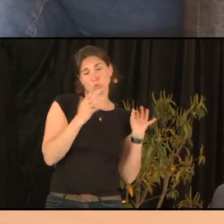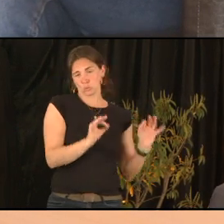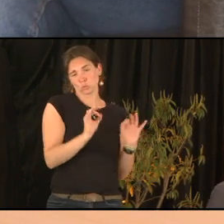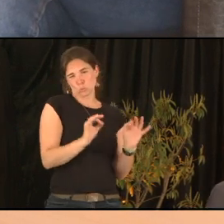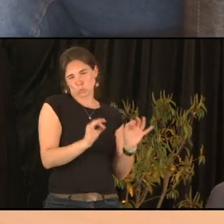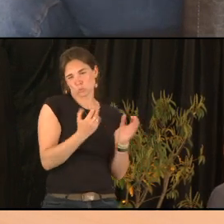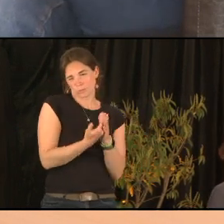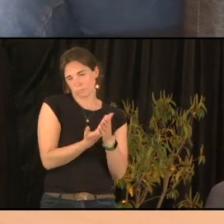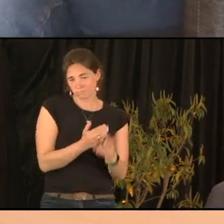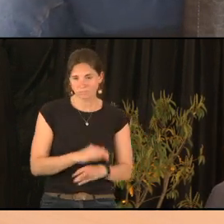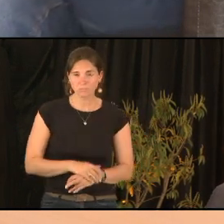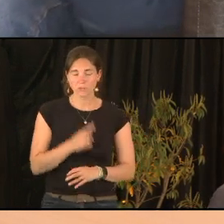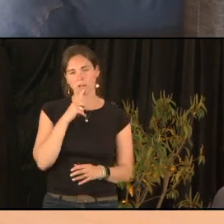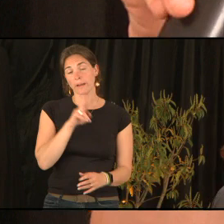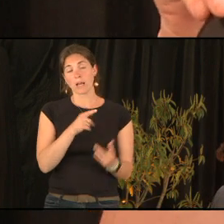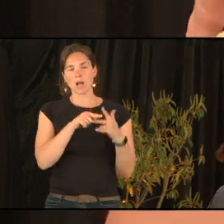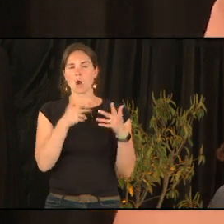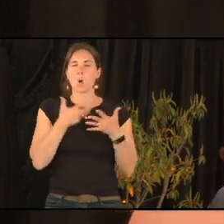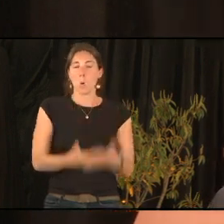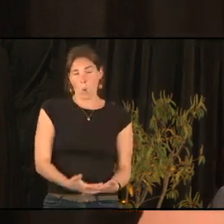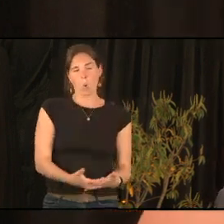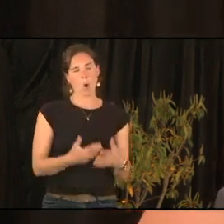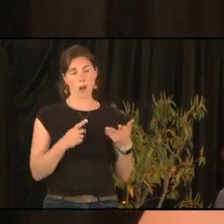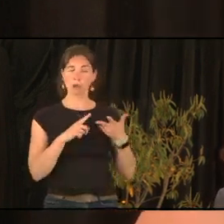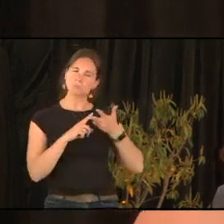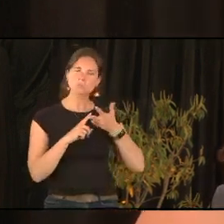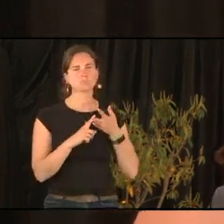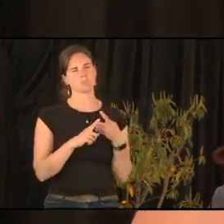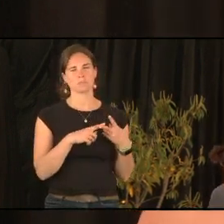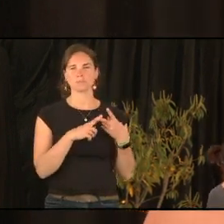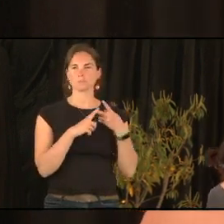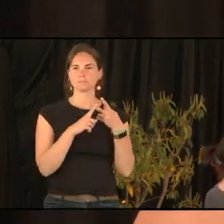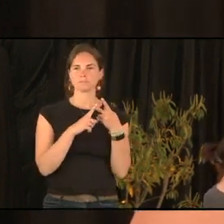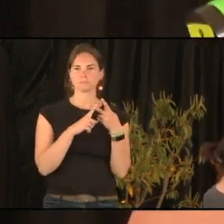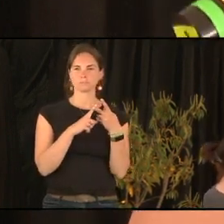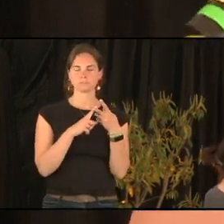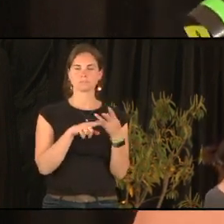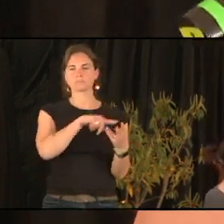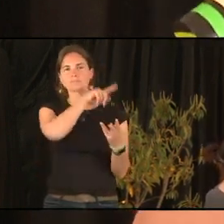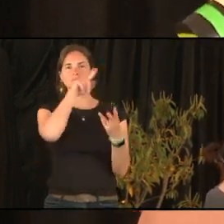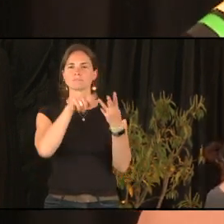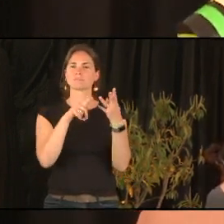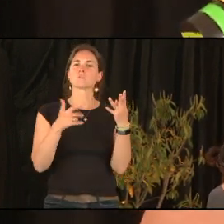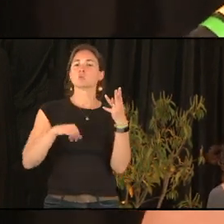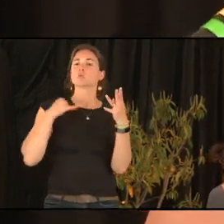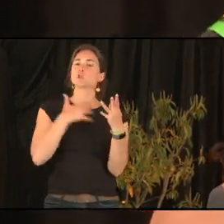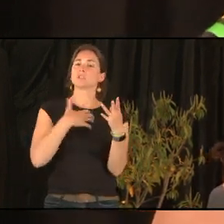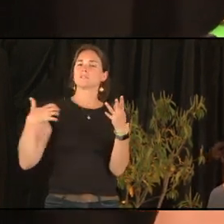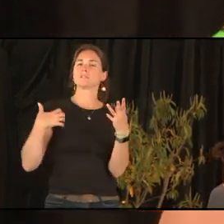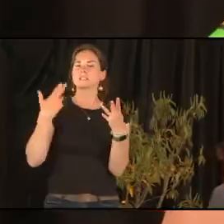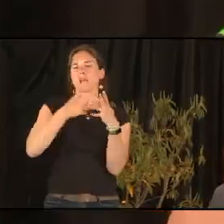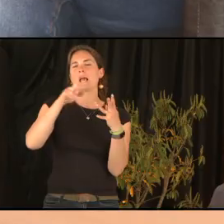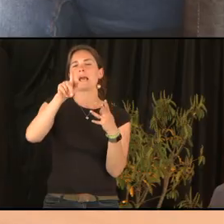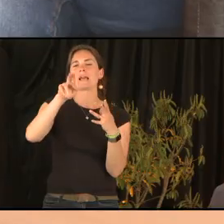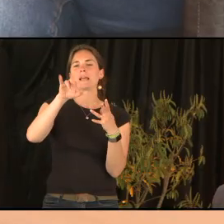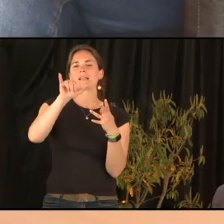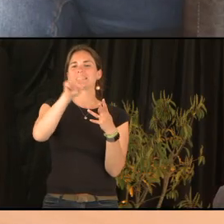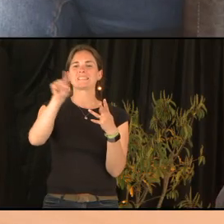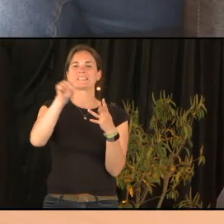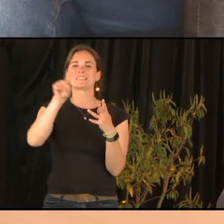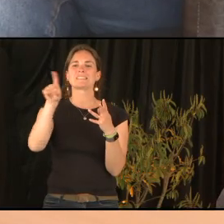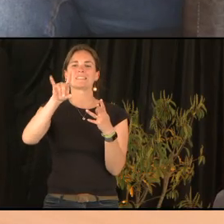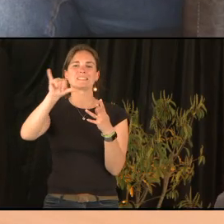On peut le dire. Voilà, il est lourd. Je l'ai un petit peu chargé. Et puis, il y a un scientifique, un jeune scientifique, surnommé le Grizzly.